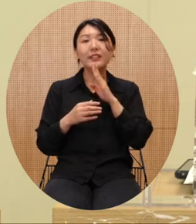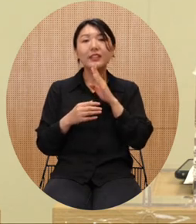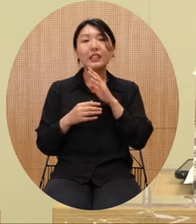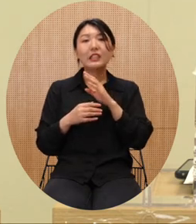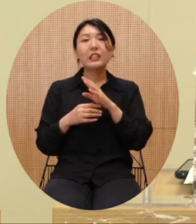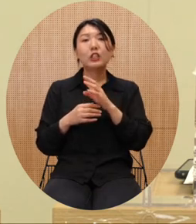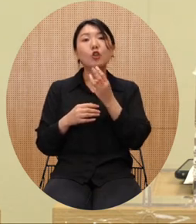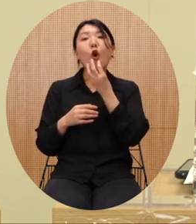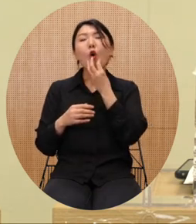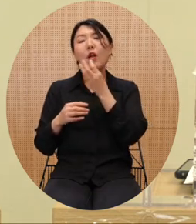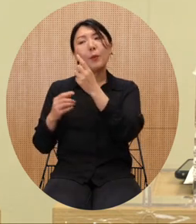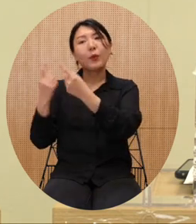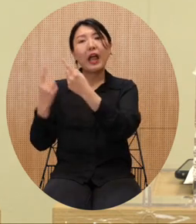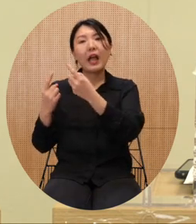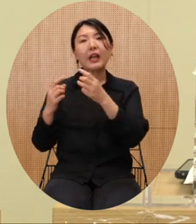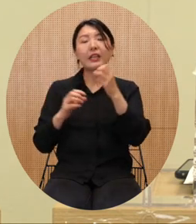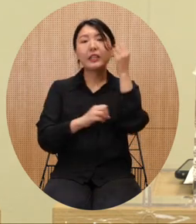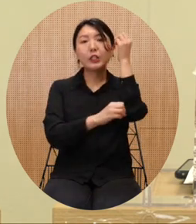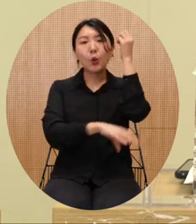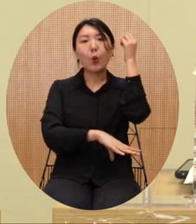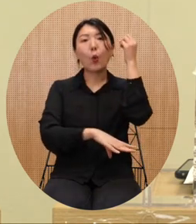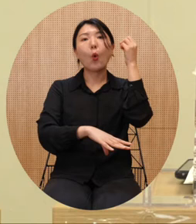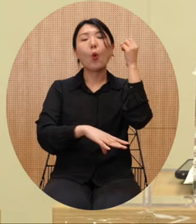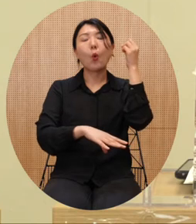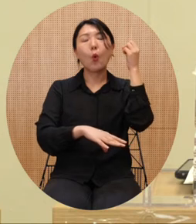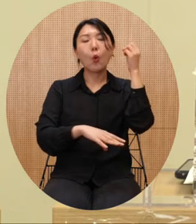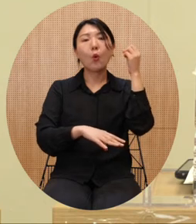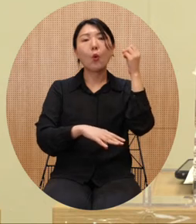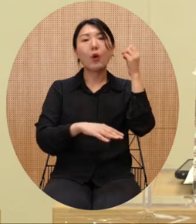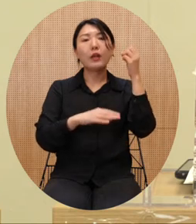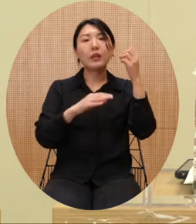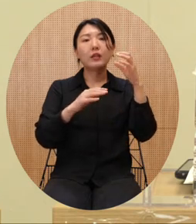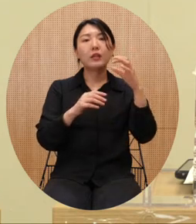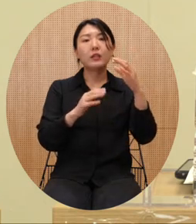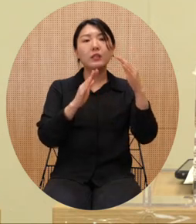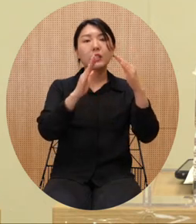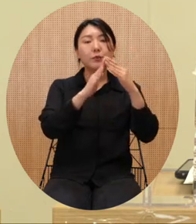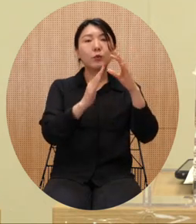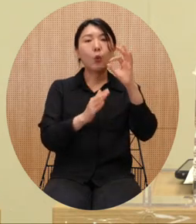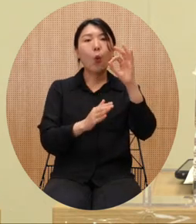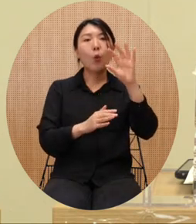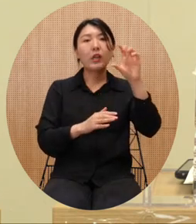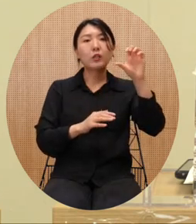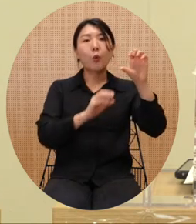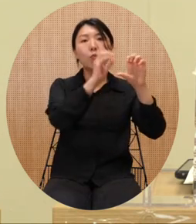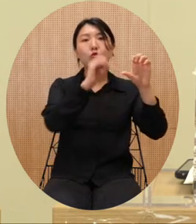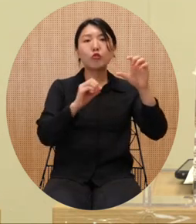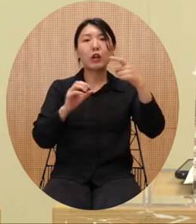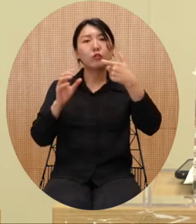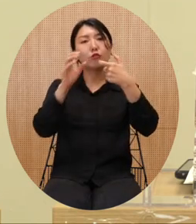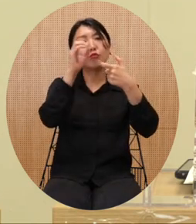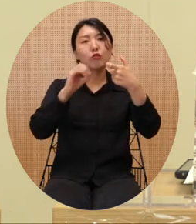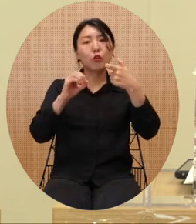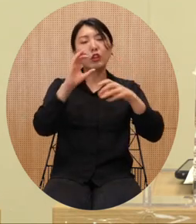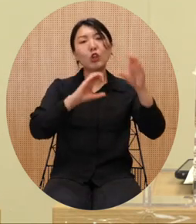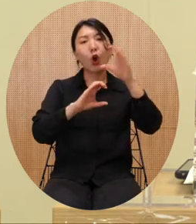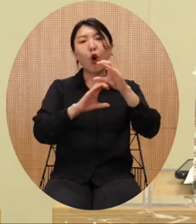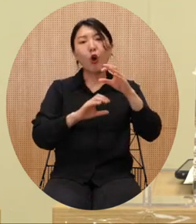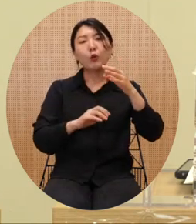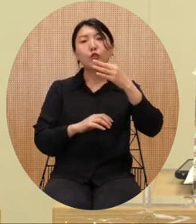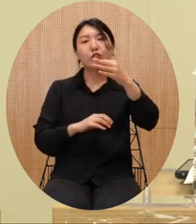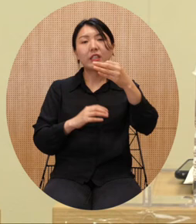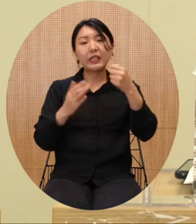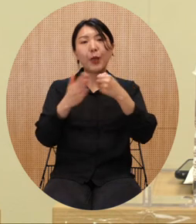그래서 서울형보다는 기초적으로 주거비를 45%에서 60%한테 더